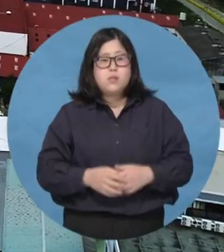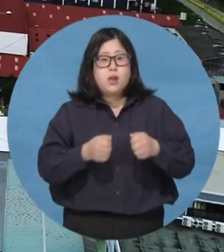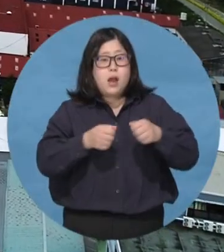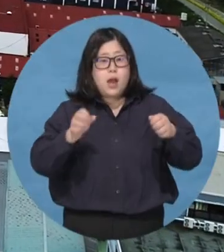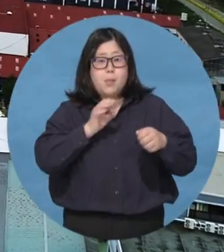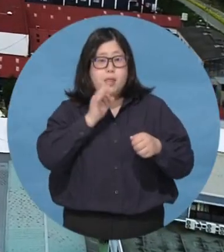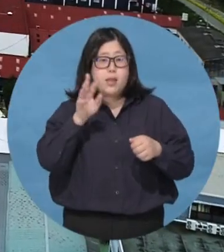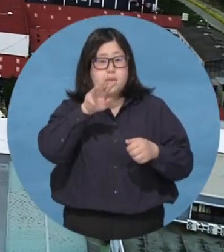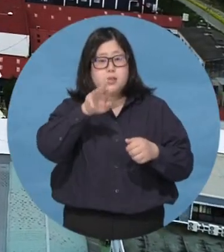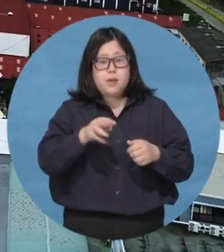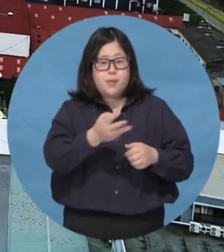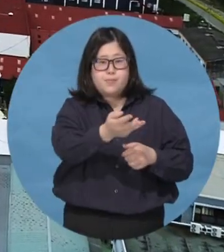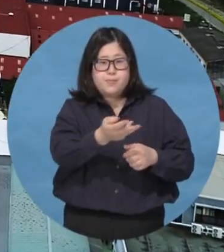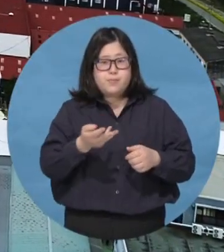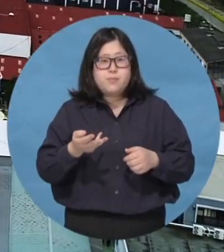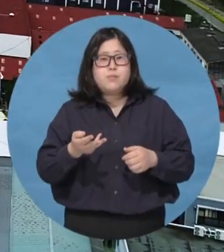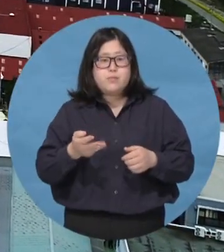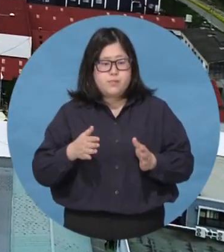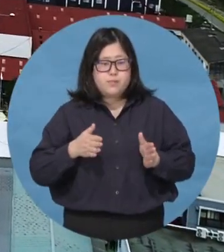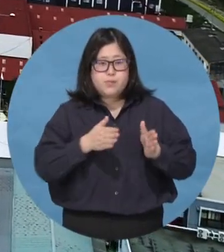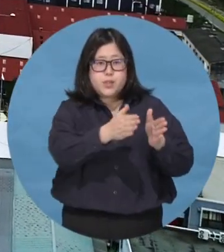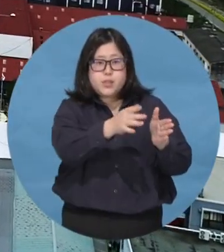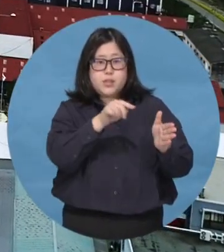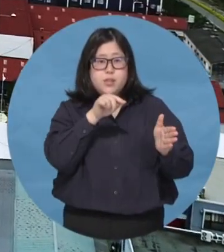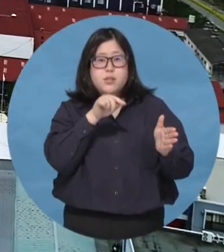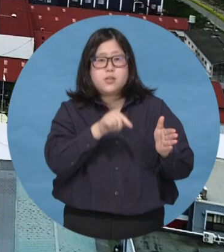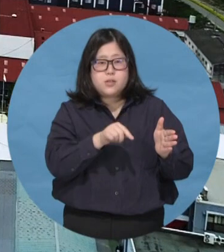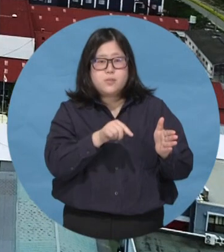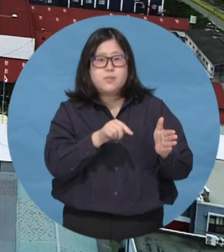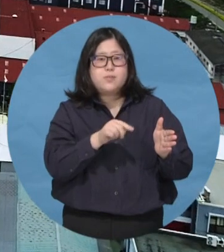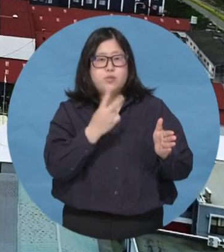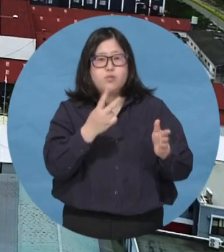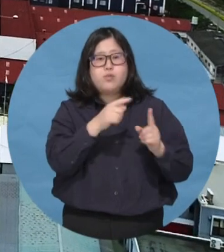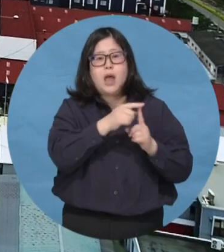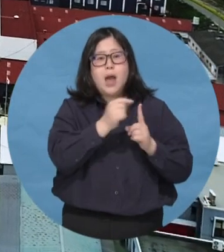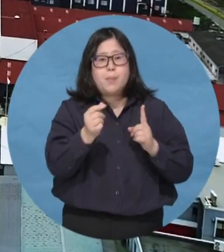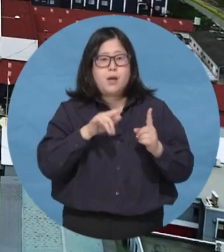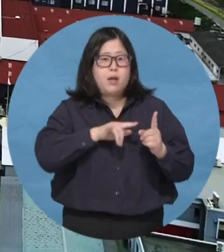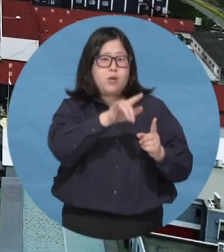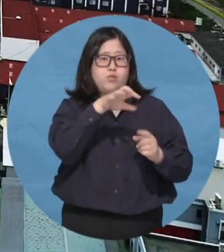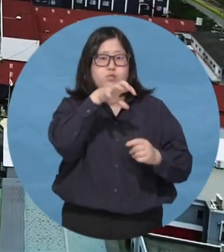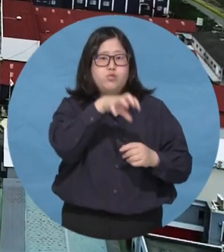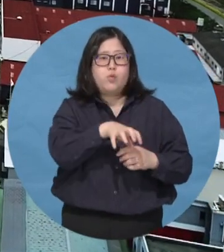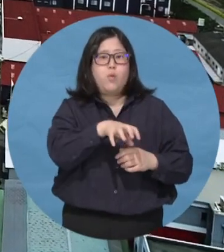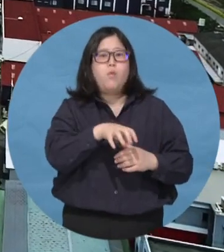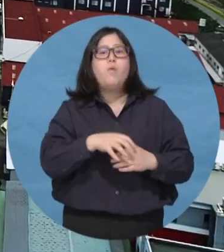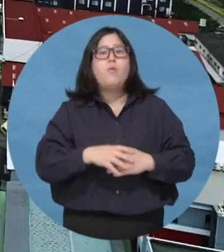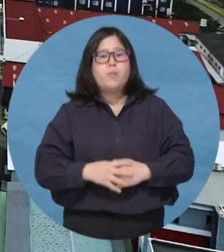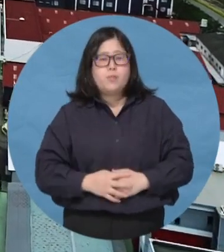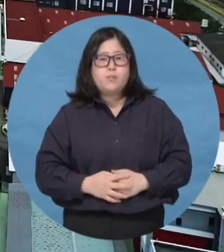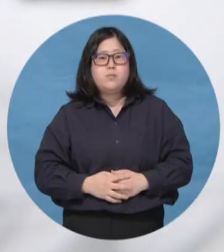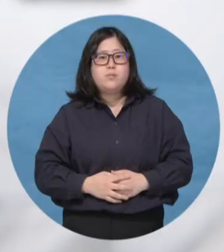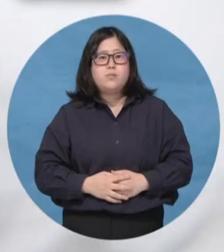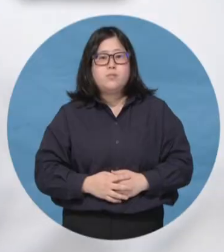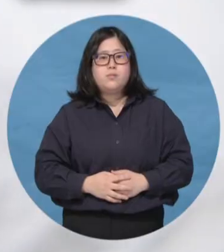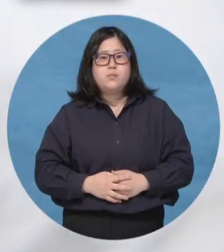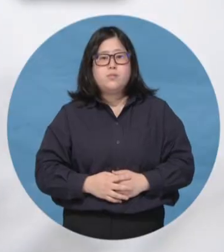山梨側に沿って伸びるまっすぐな滑走路、双葉滑空場。